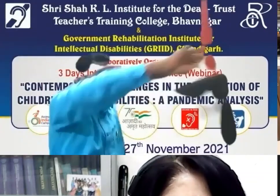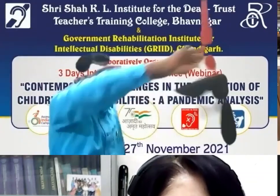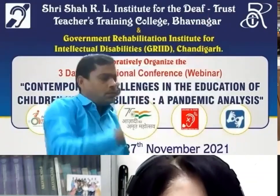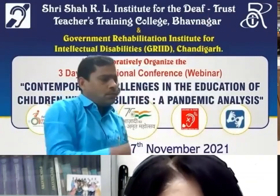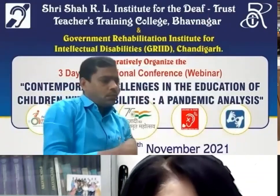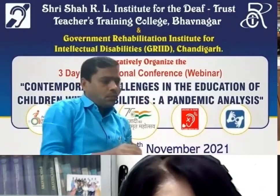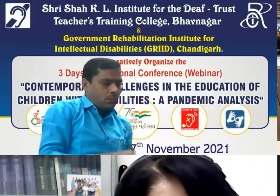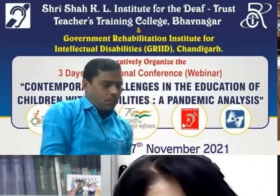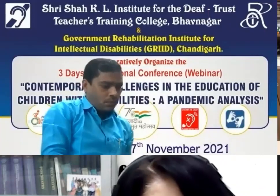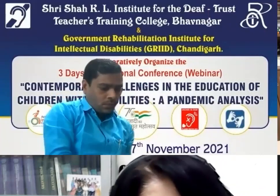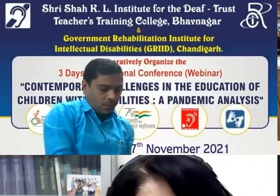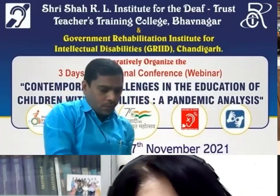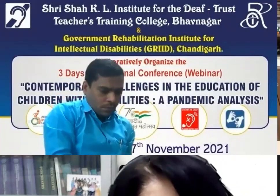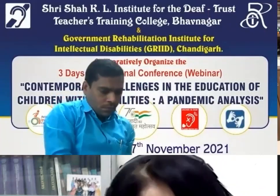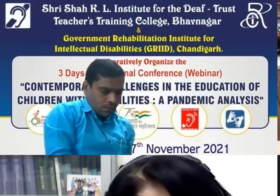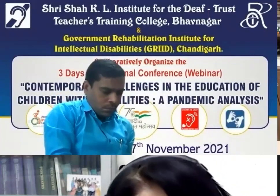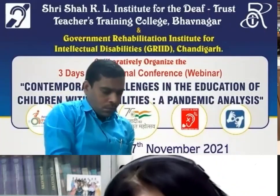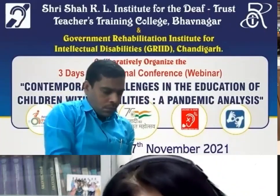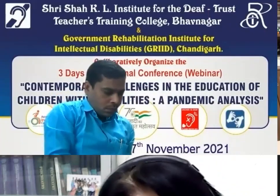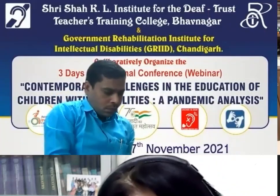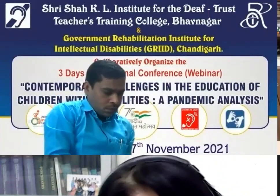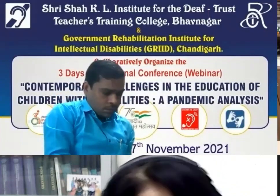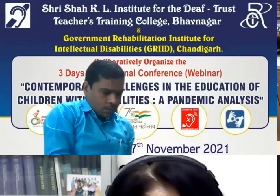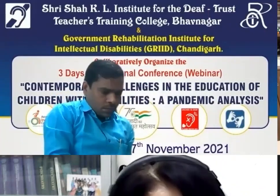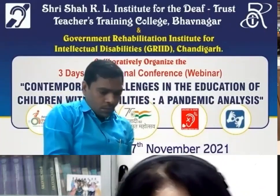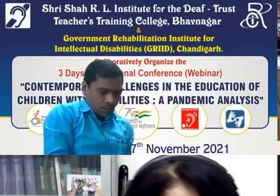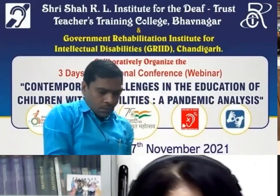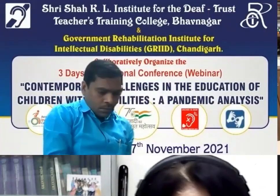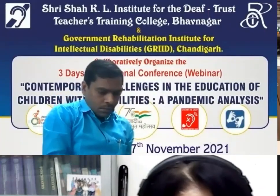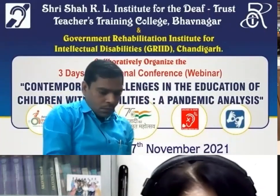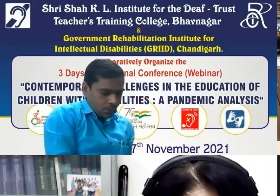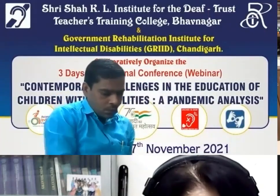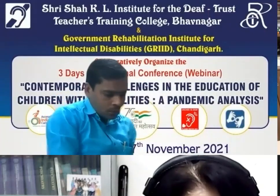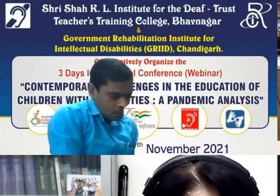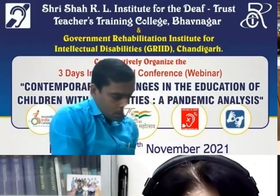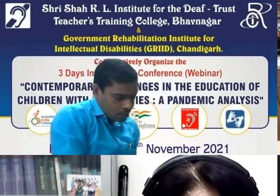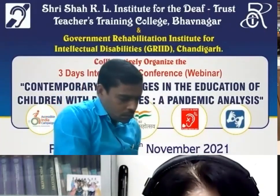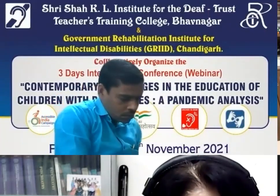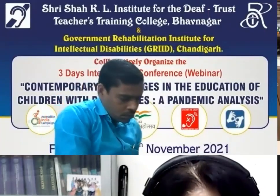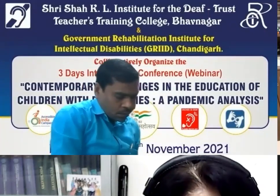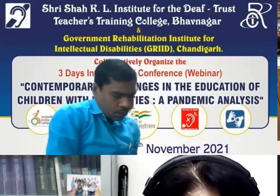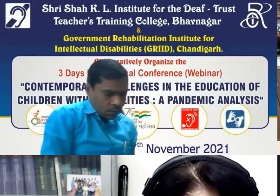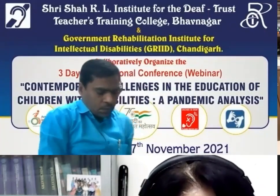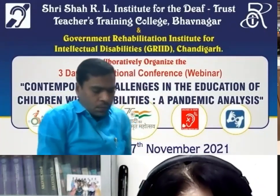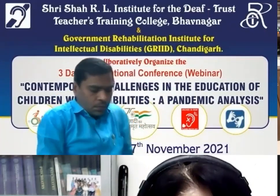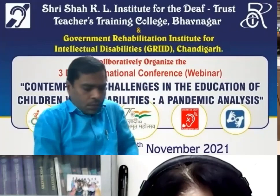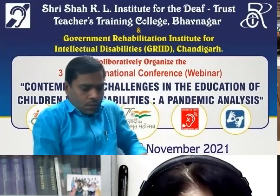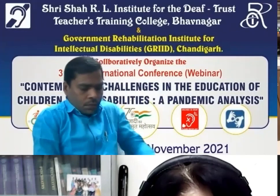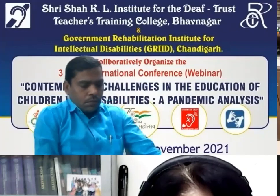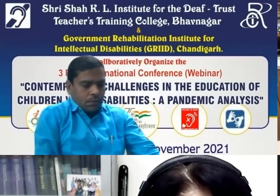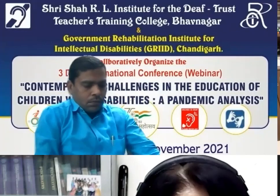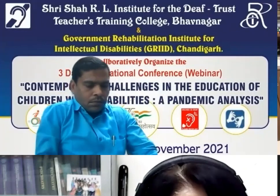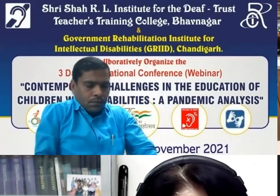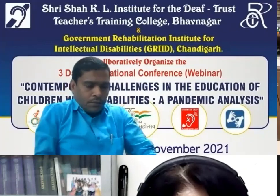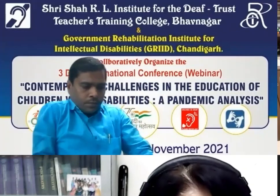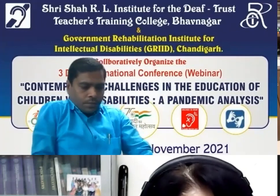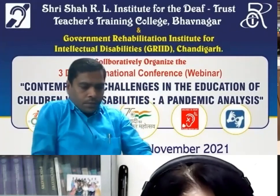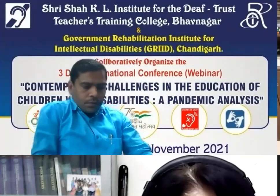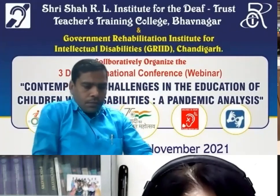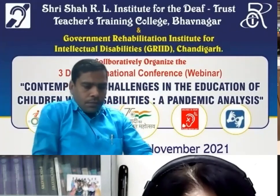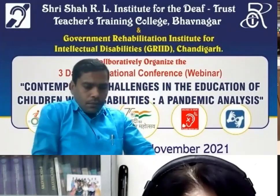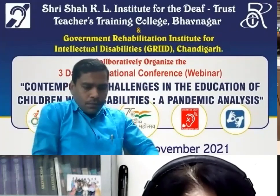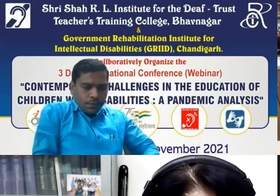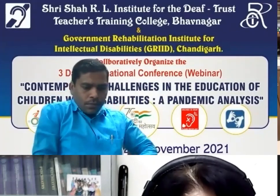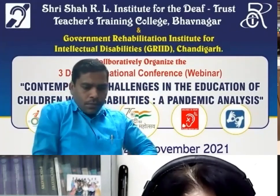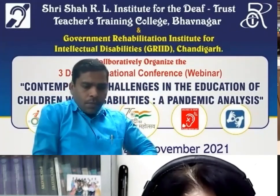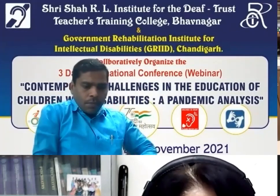डीपली समझाया है। मैं एक टीचर हूँ, मेरे पास भी अभी बच्चे आते